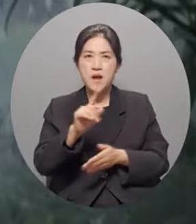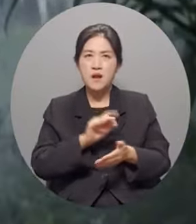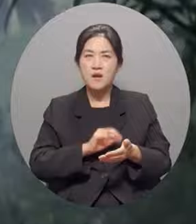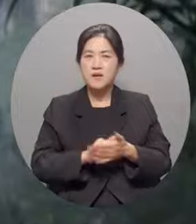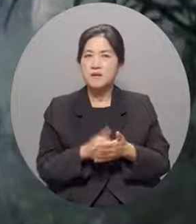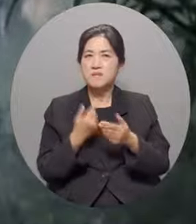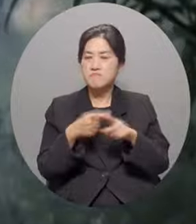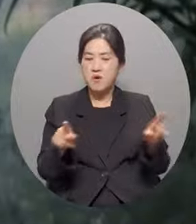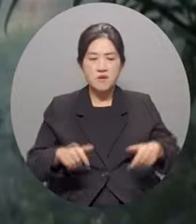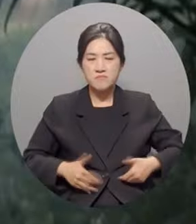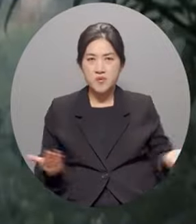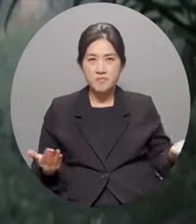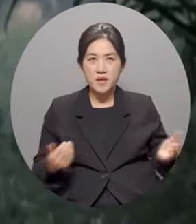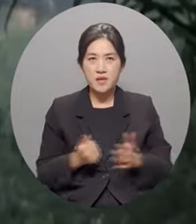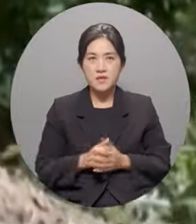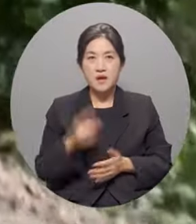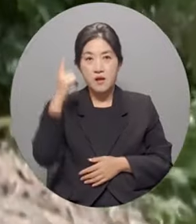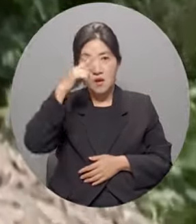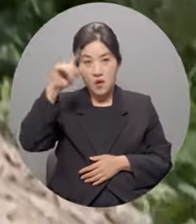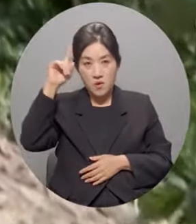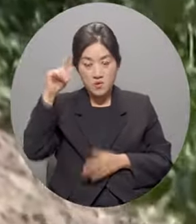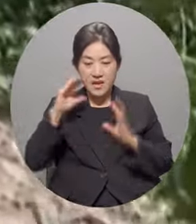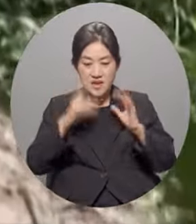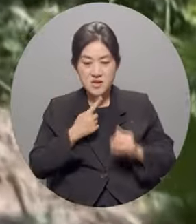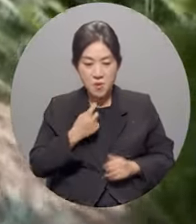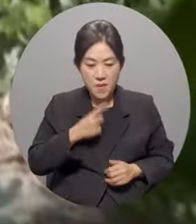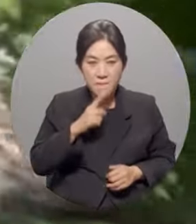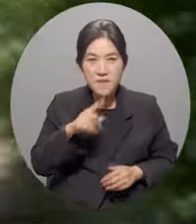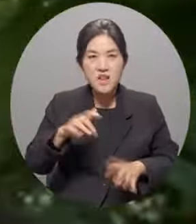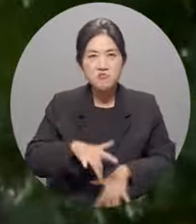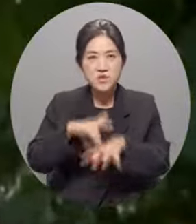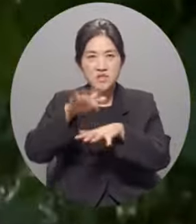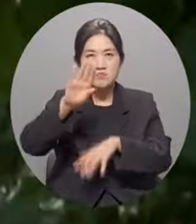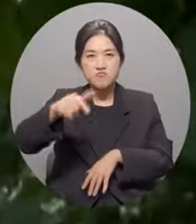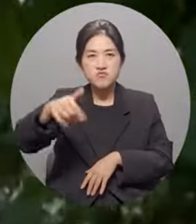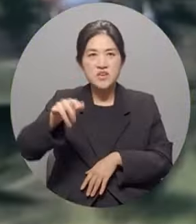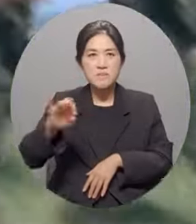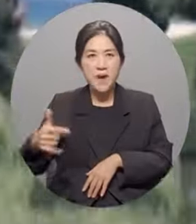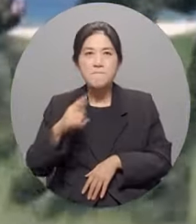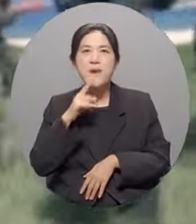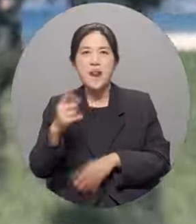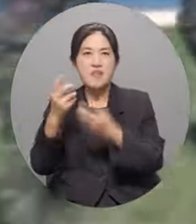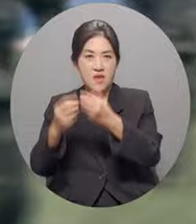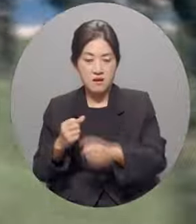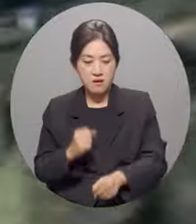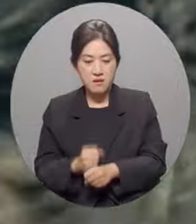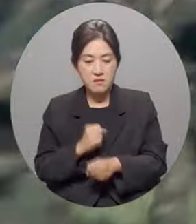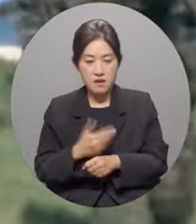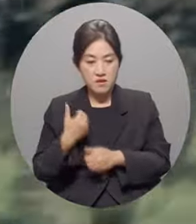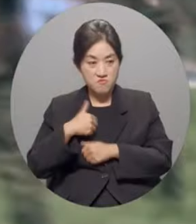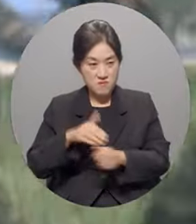러시아도 아이들한테 겁줄 들먹이는 귀신을 언급하며 파병